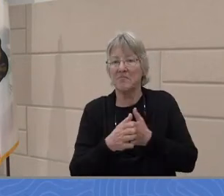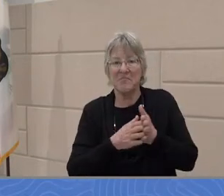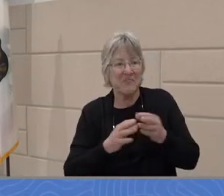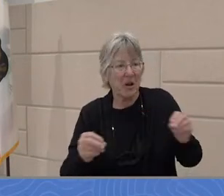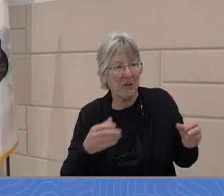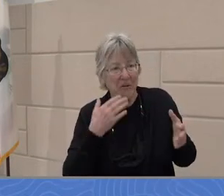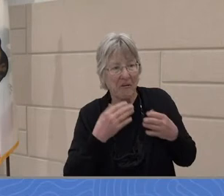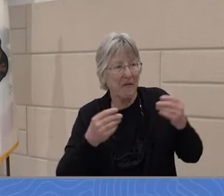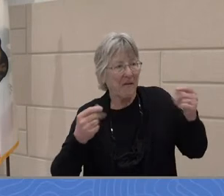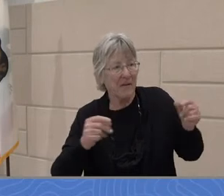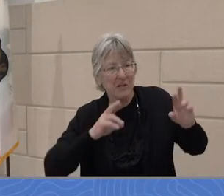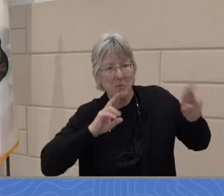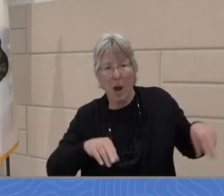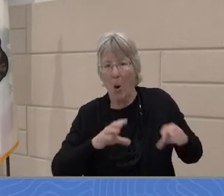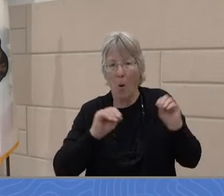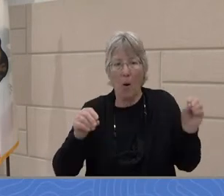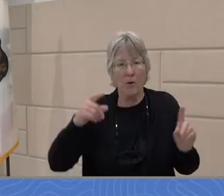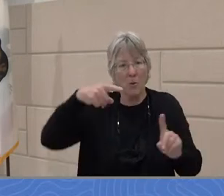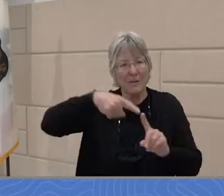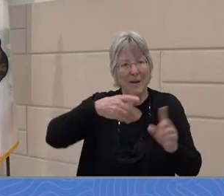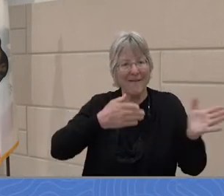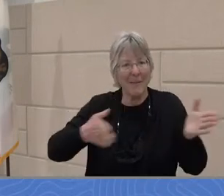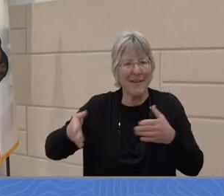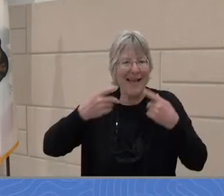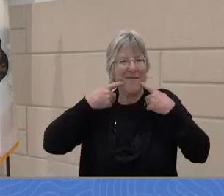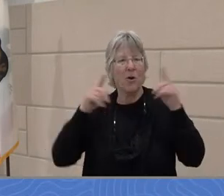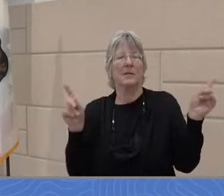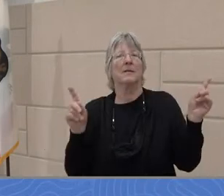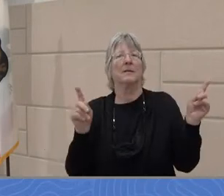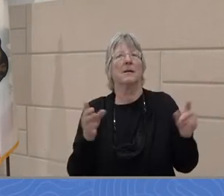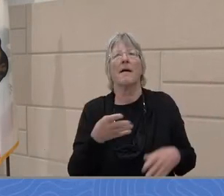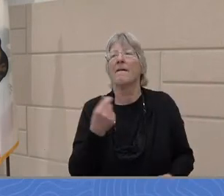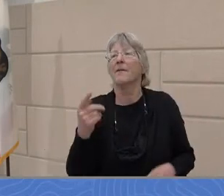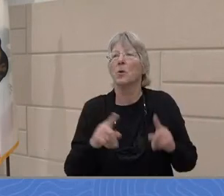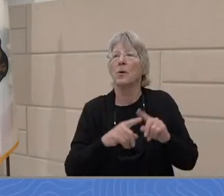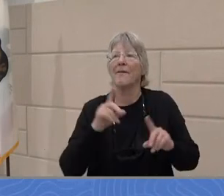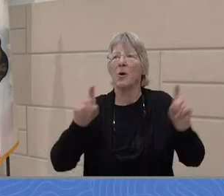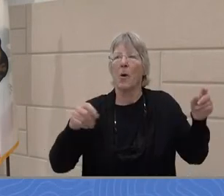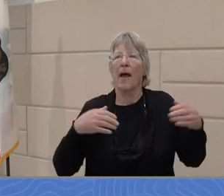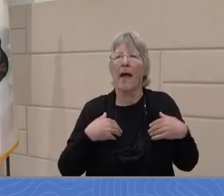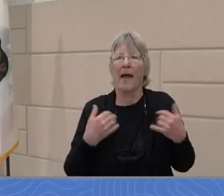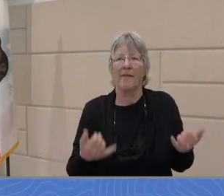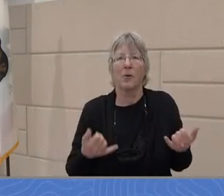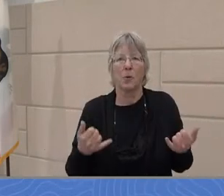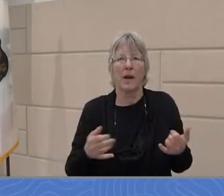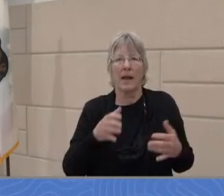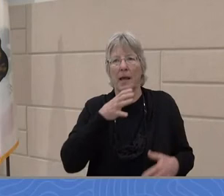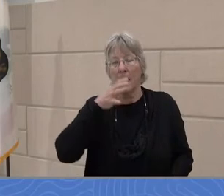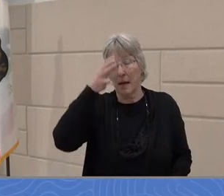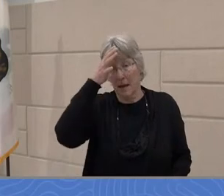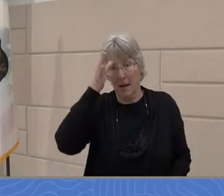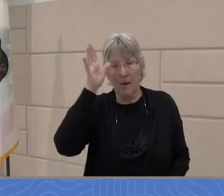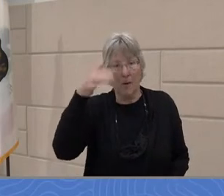มโนตามันตอนตะตัวมันจำลายไปนลายเตยดูชนะสำนูได้เขียนเมียนสำหรับปุ่มลายระบายยังติ